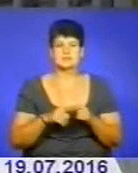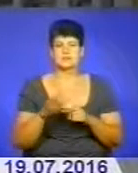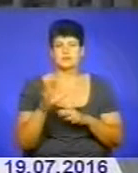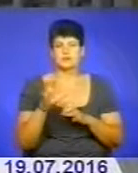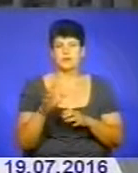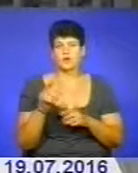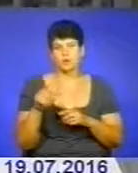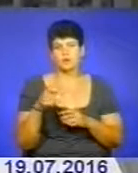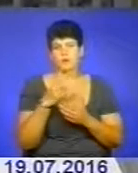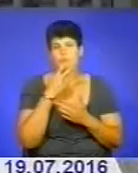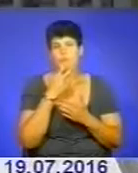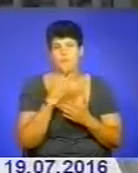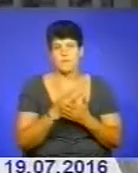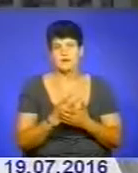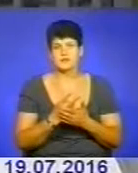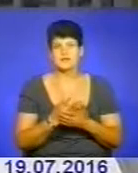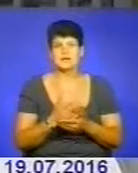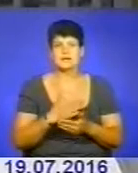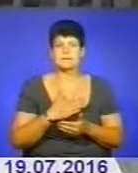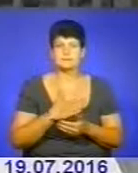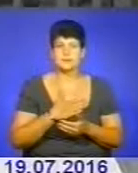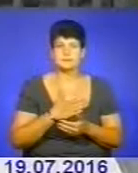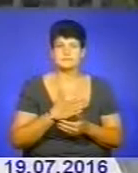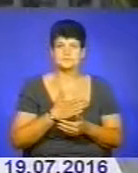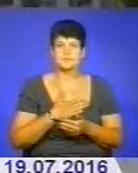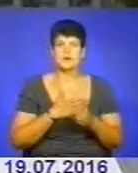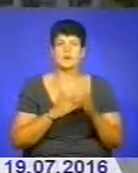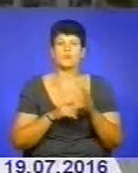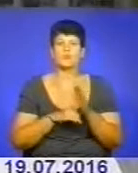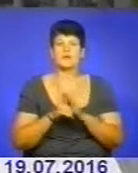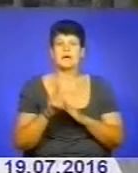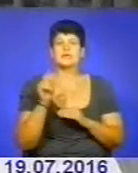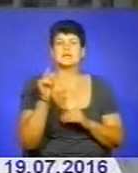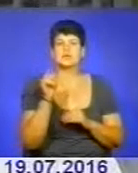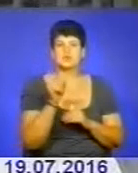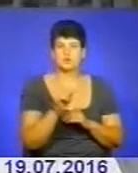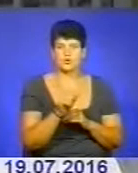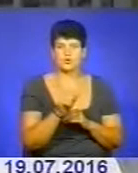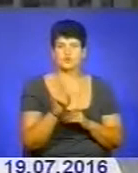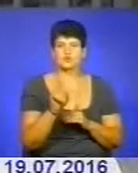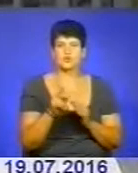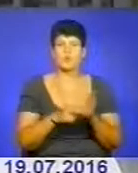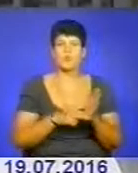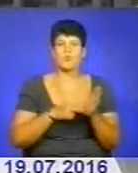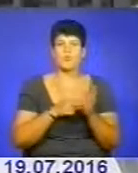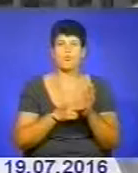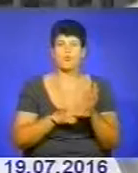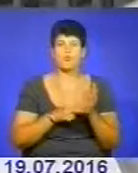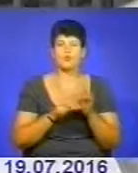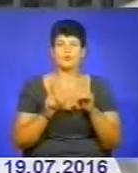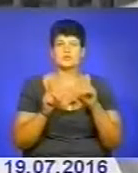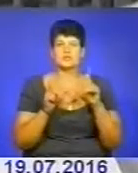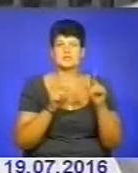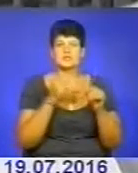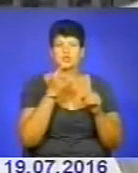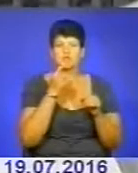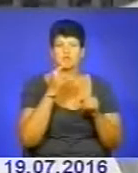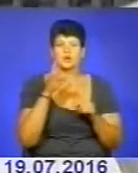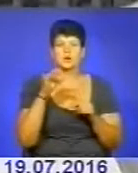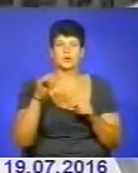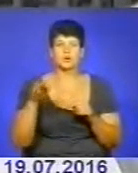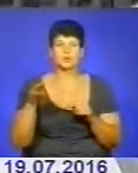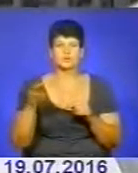цифру, зробили фотографії, і такого, що виставка пішла. І не просто вона пішла, а цікаво для мене тим, що мені